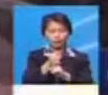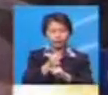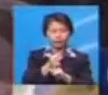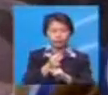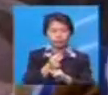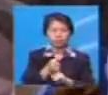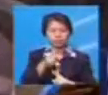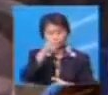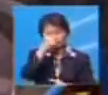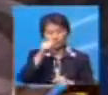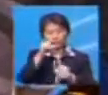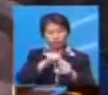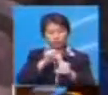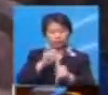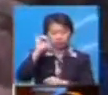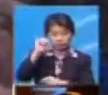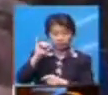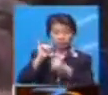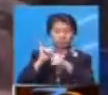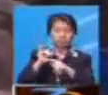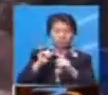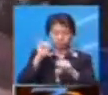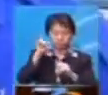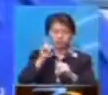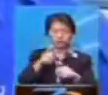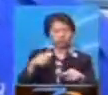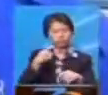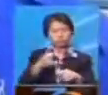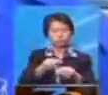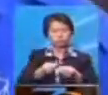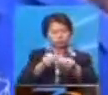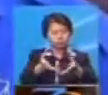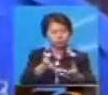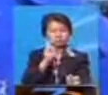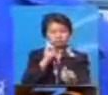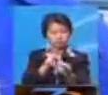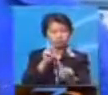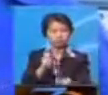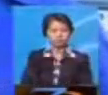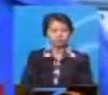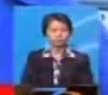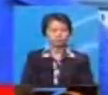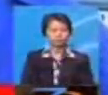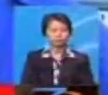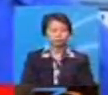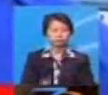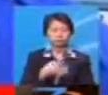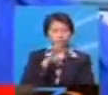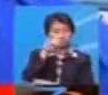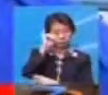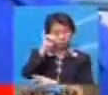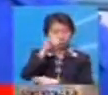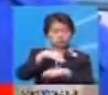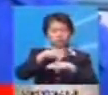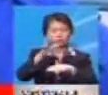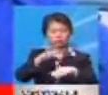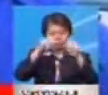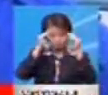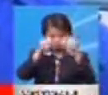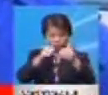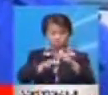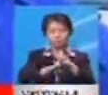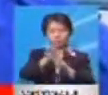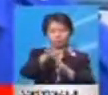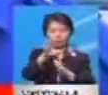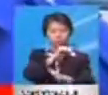kita tiap janji, kita sentiasa ditepati kita. Kalau kita lihat manifesto lebih memberatkan kepada